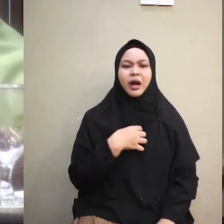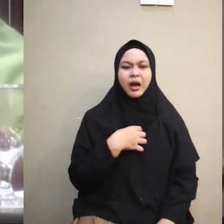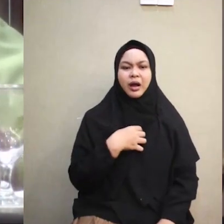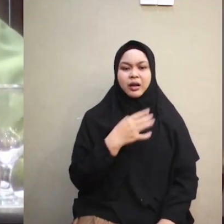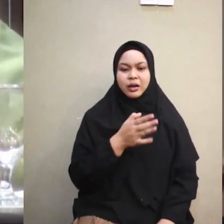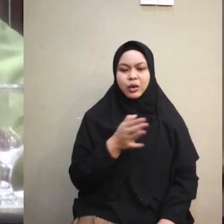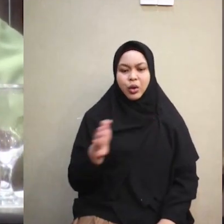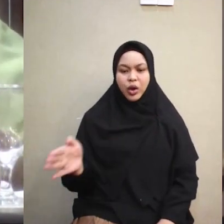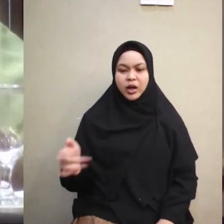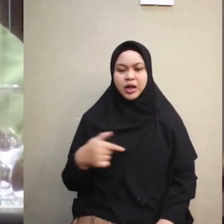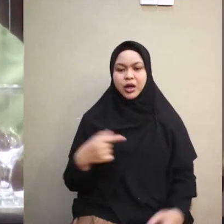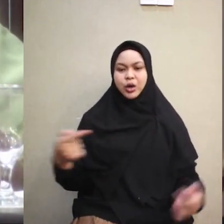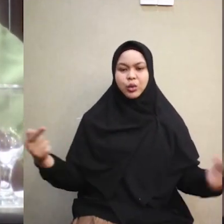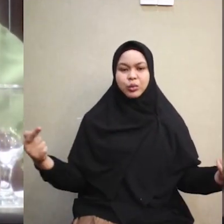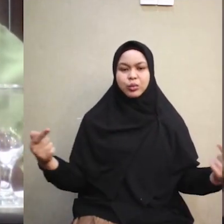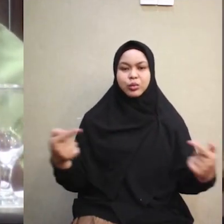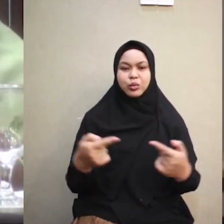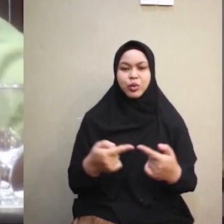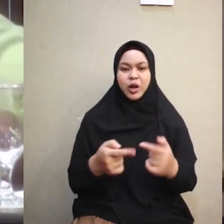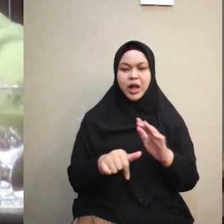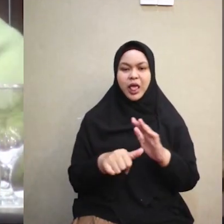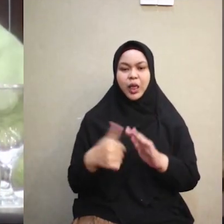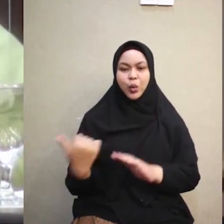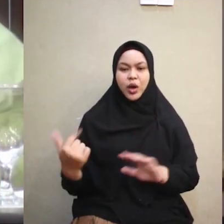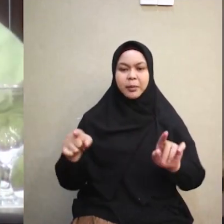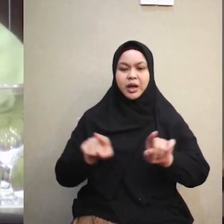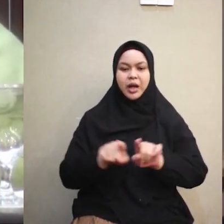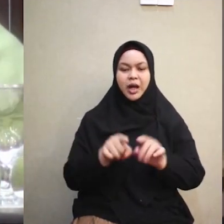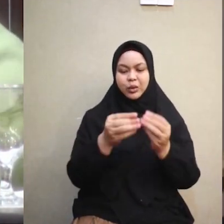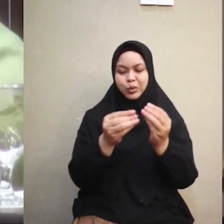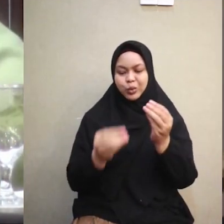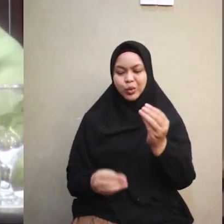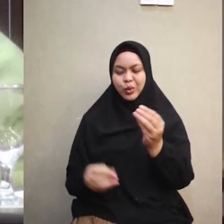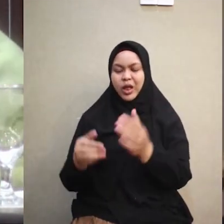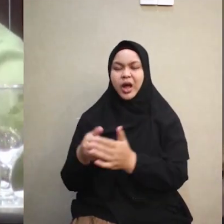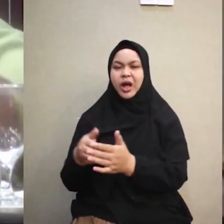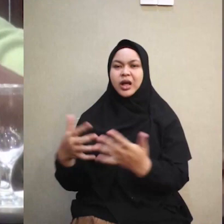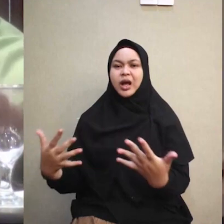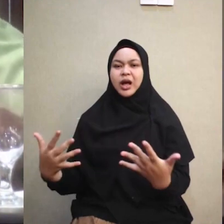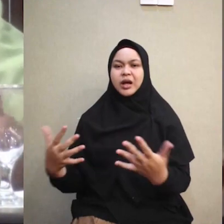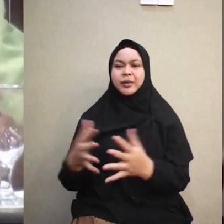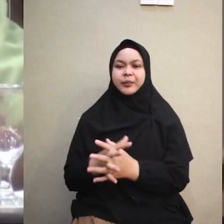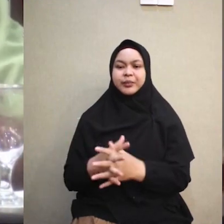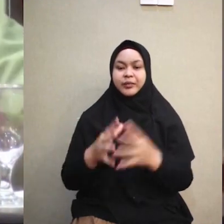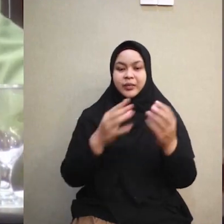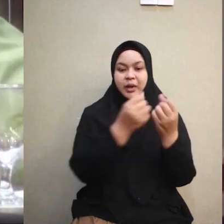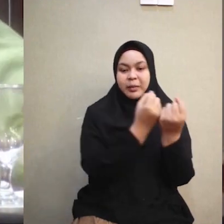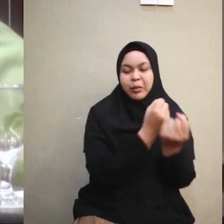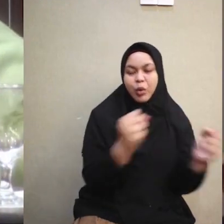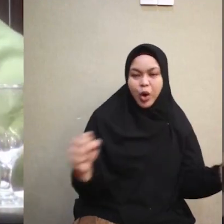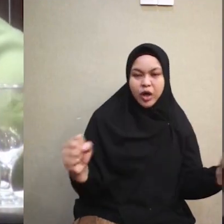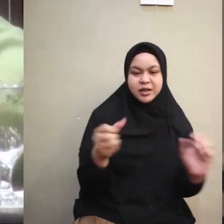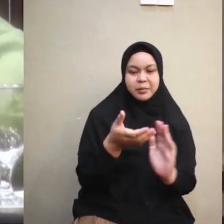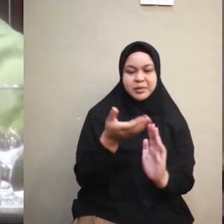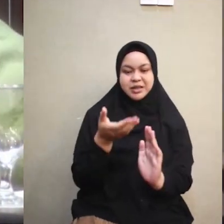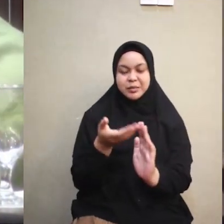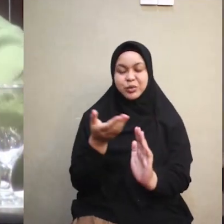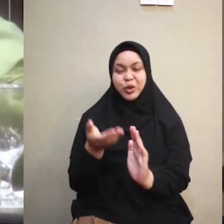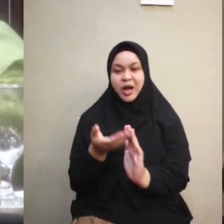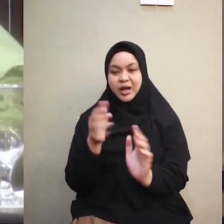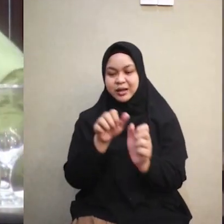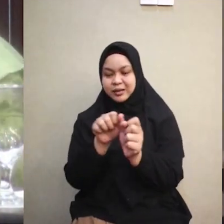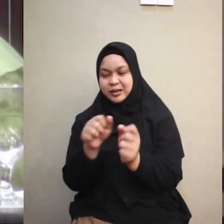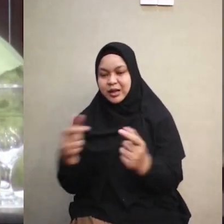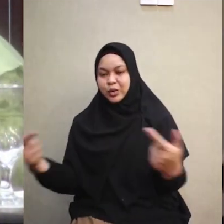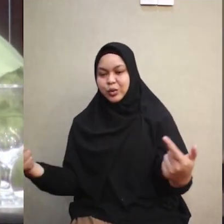hubungan di luar pernikahan turun lagi menjadi Oh dari pemerkosaan jadi pencabulan pencabulan jadi hubungan di